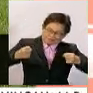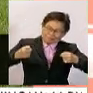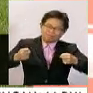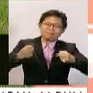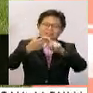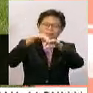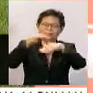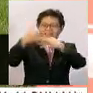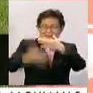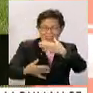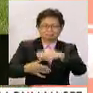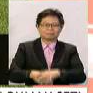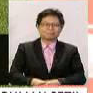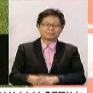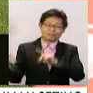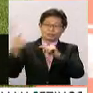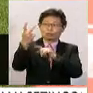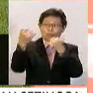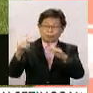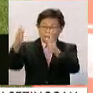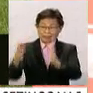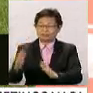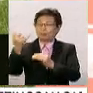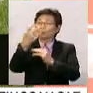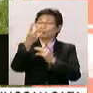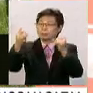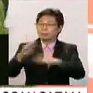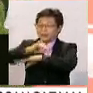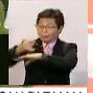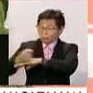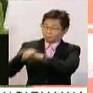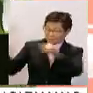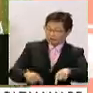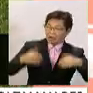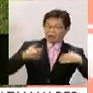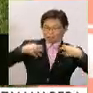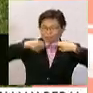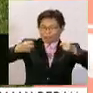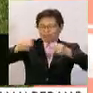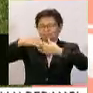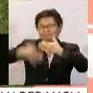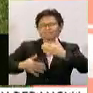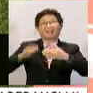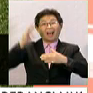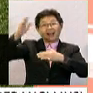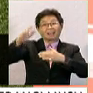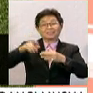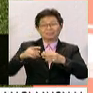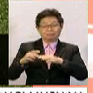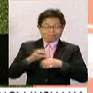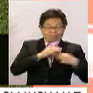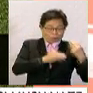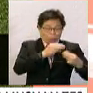sepenuhnya daripada kecederaan. Kehadiran dua pemain import ini selain Andy Vermansyah yang turut pulih daripada kecederaan bakal memberi suntikan